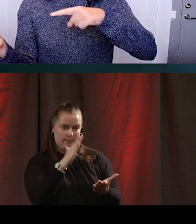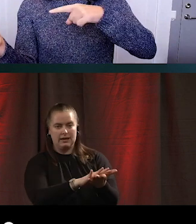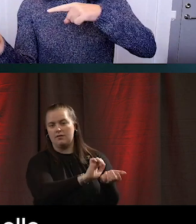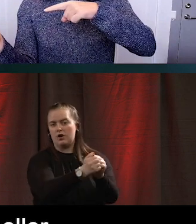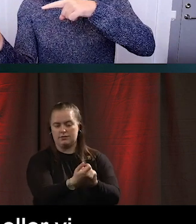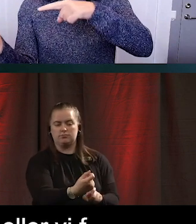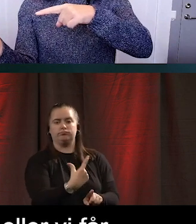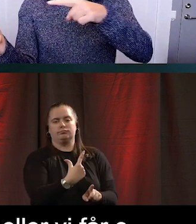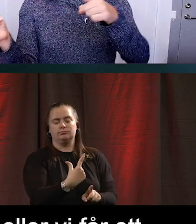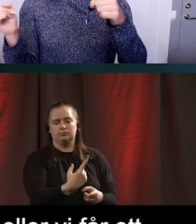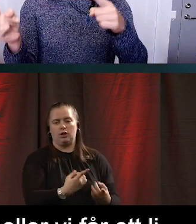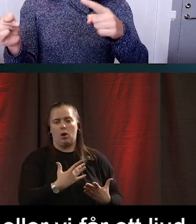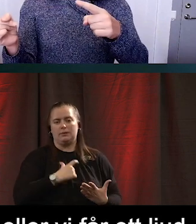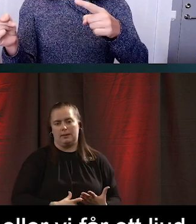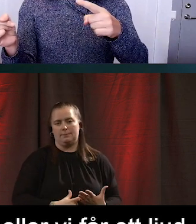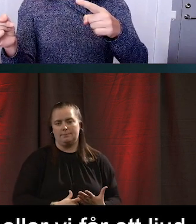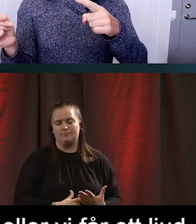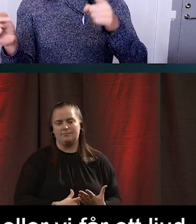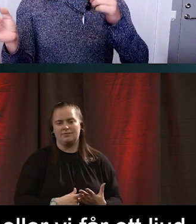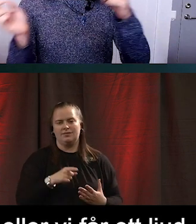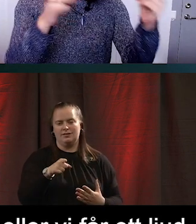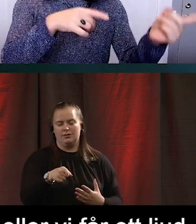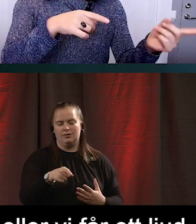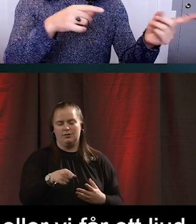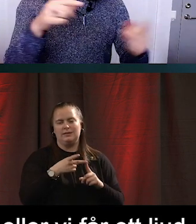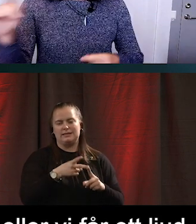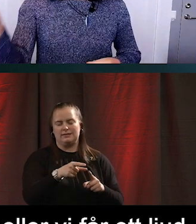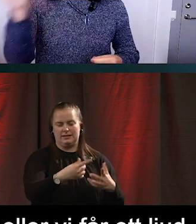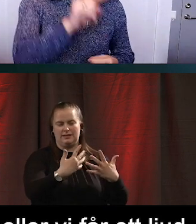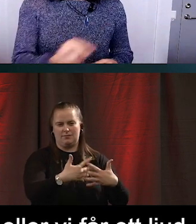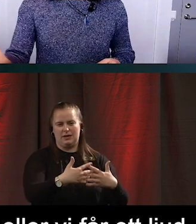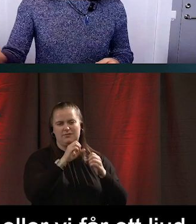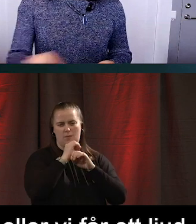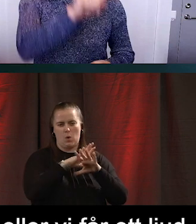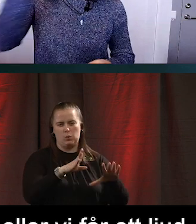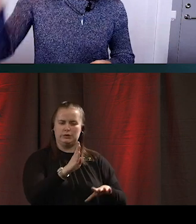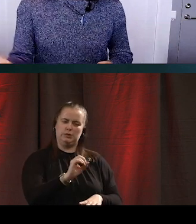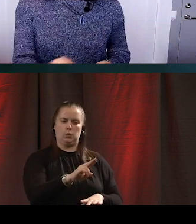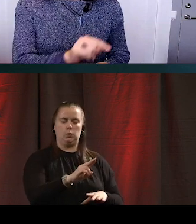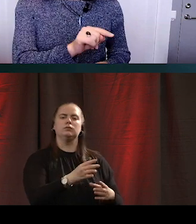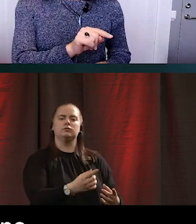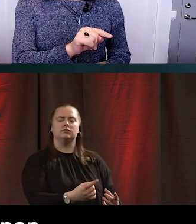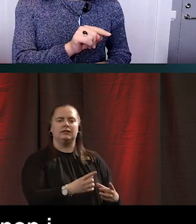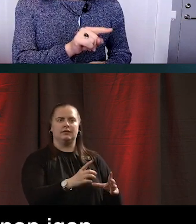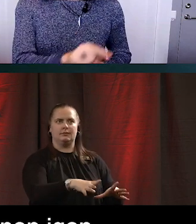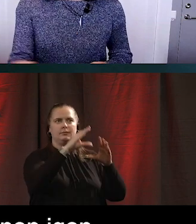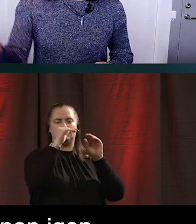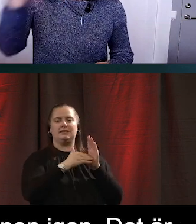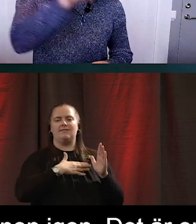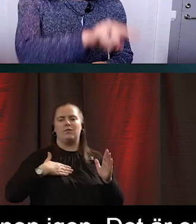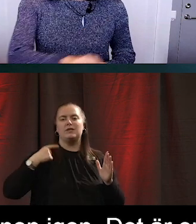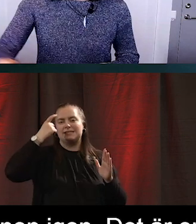återigen så går det här informationsdonet till våra sinnen igen. Så det här är en cyklisk grej som händer. Jag är lite